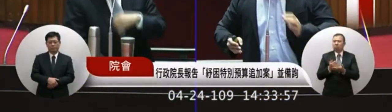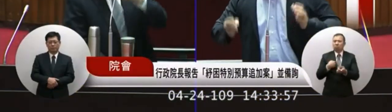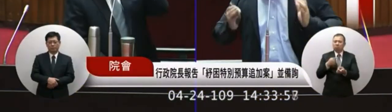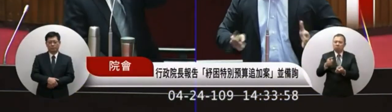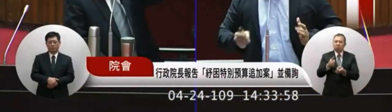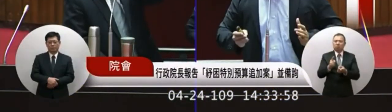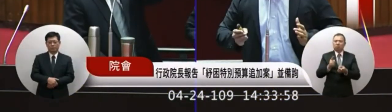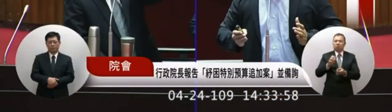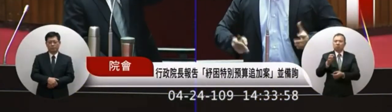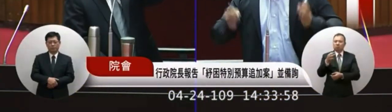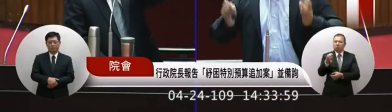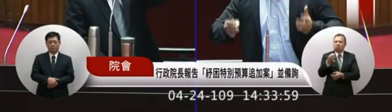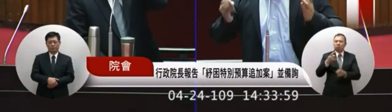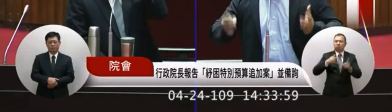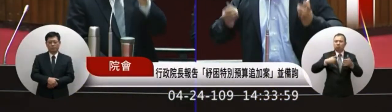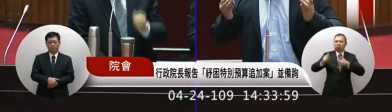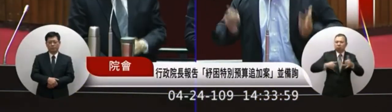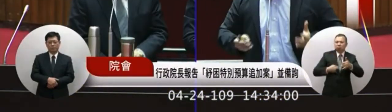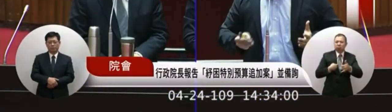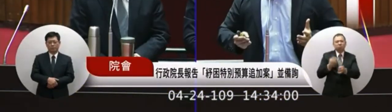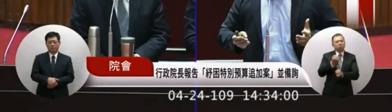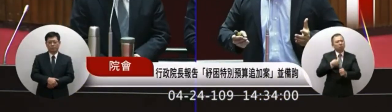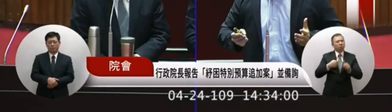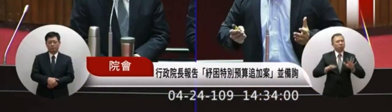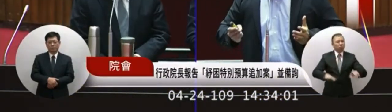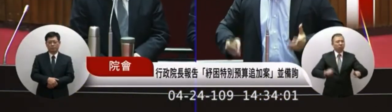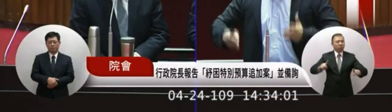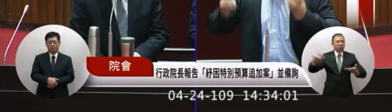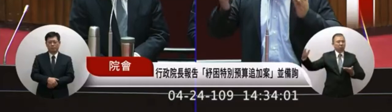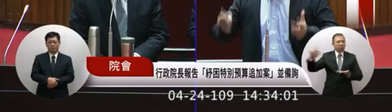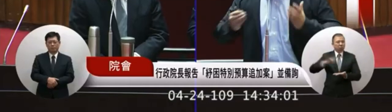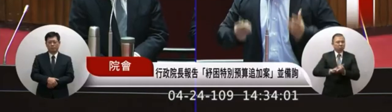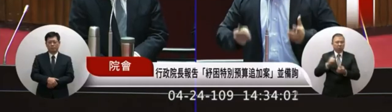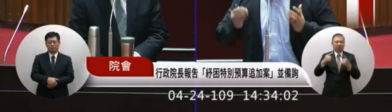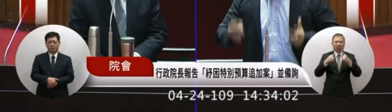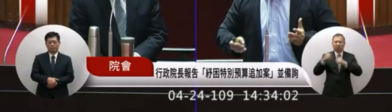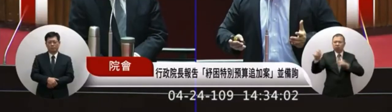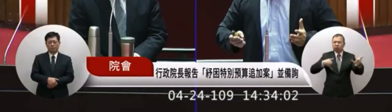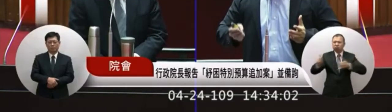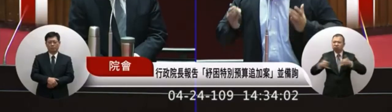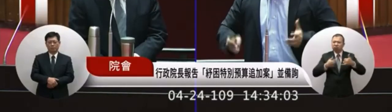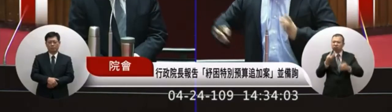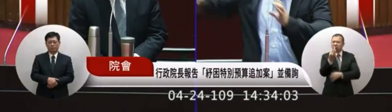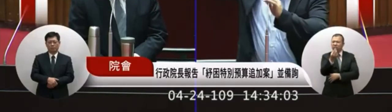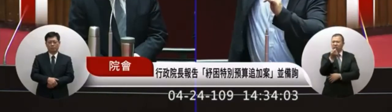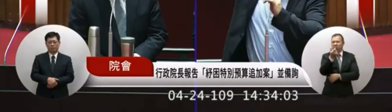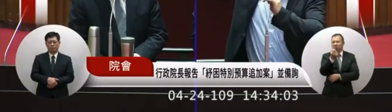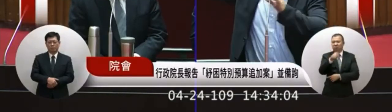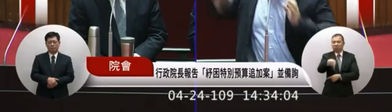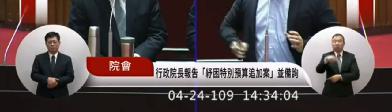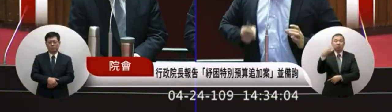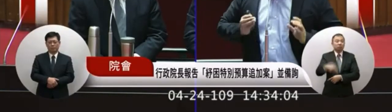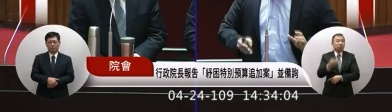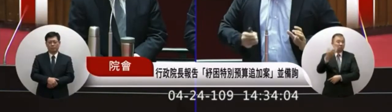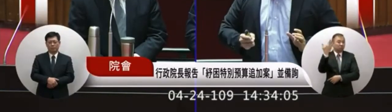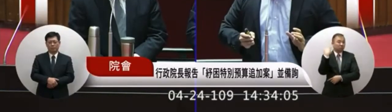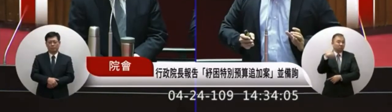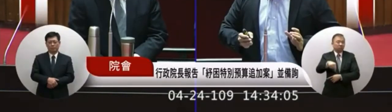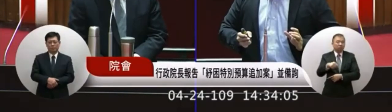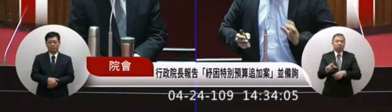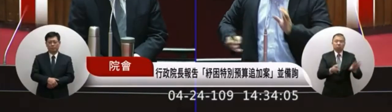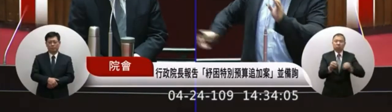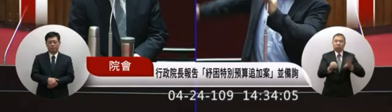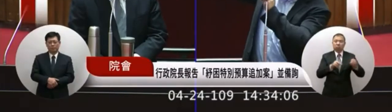吼，其实即马嘛无什么旅客啊，吼。啊，你讲过去迄个资料嘛是航空公司的有